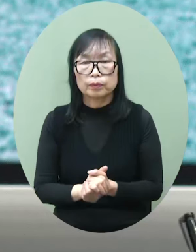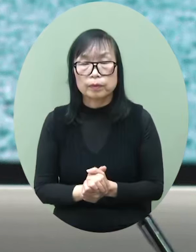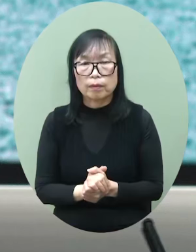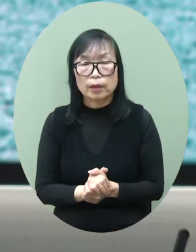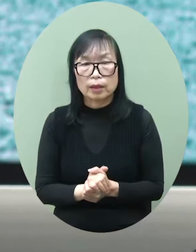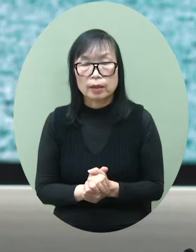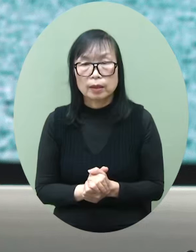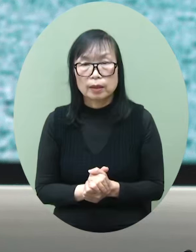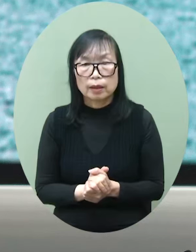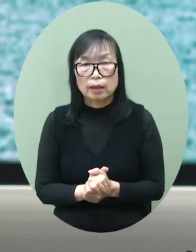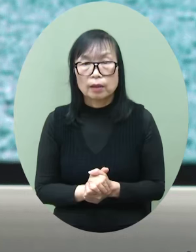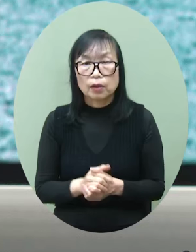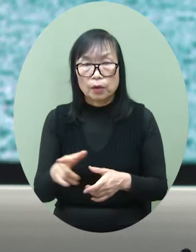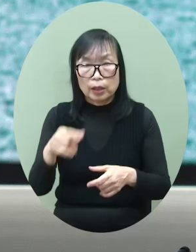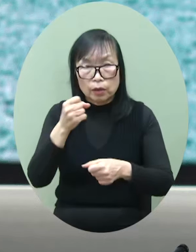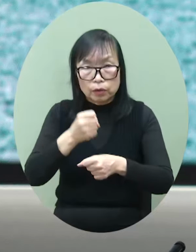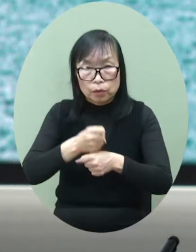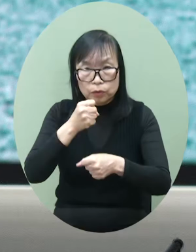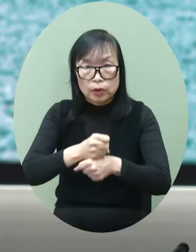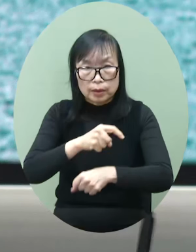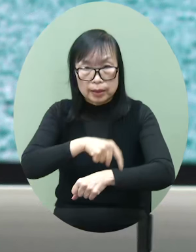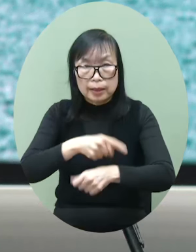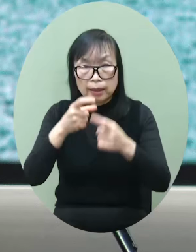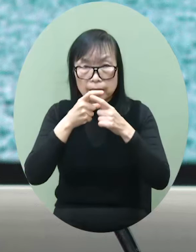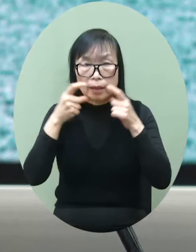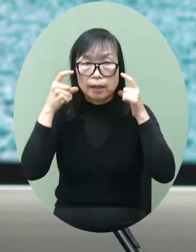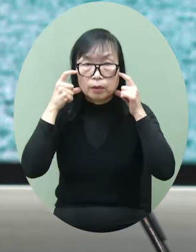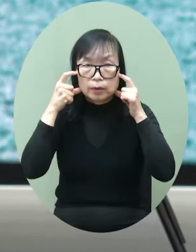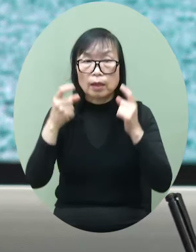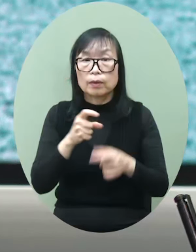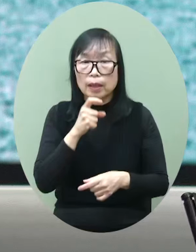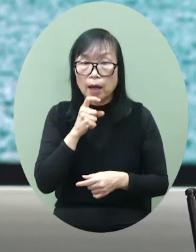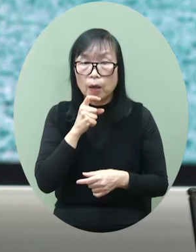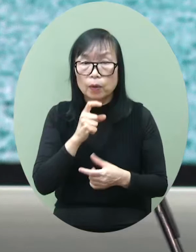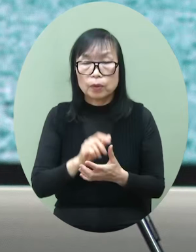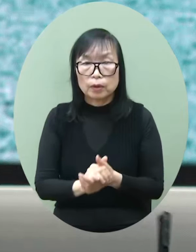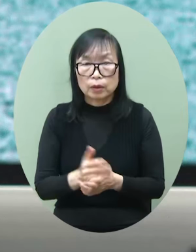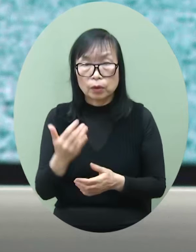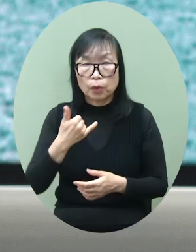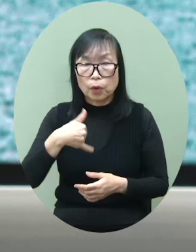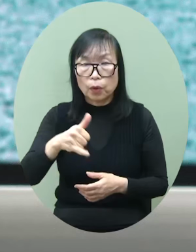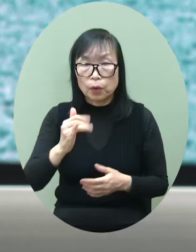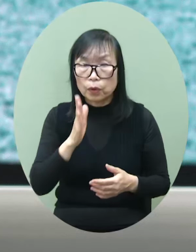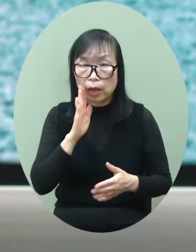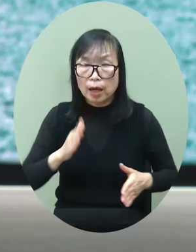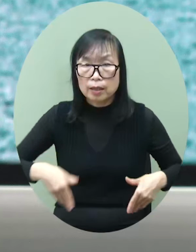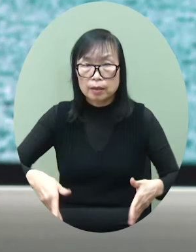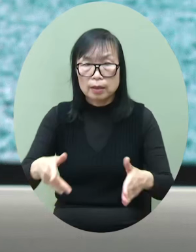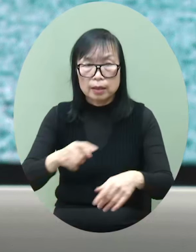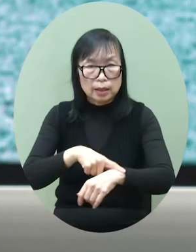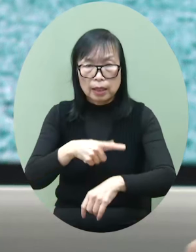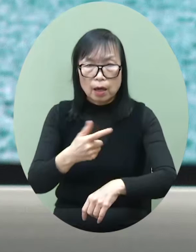應該他上班的時候就有戴口罩他去街市也不是說去很久